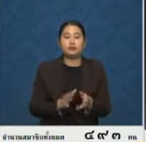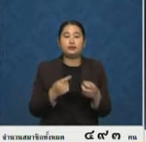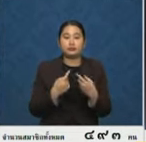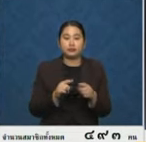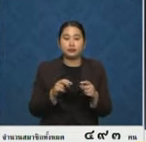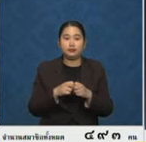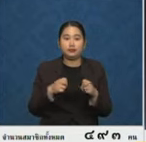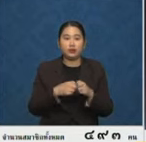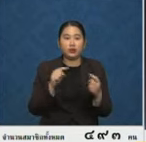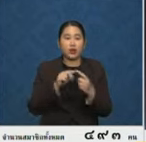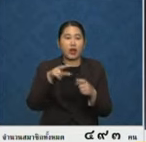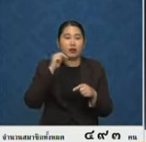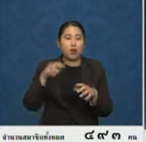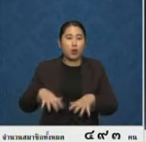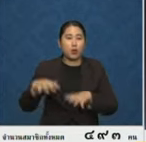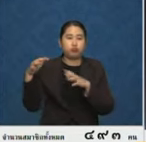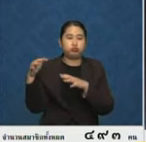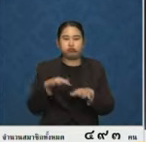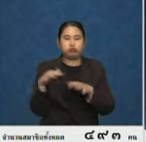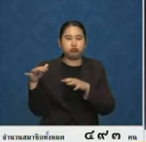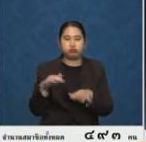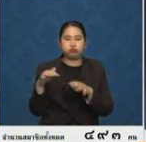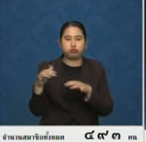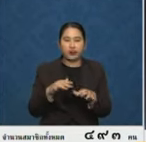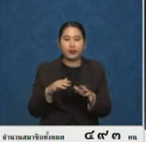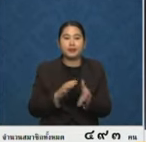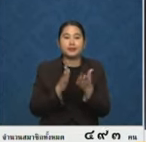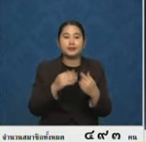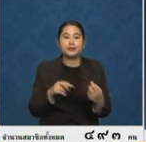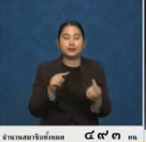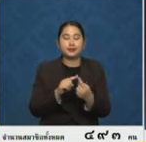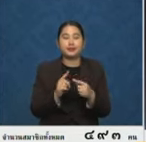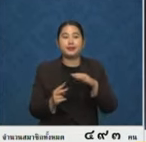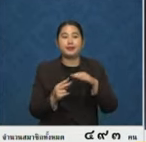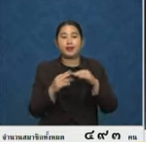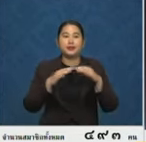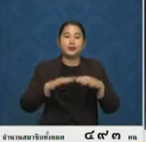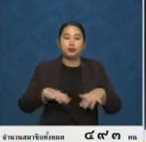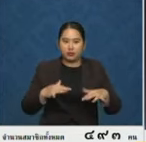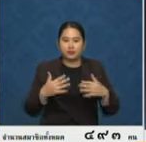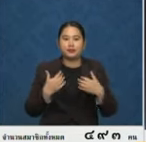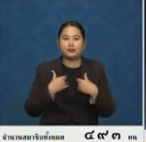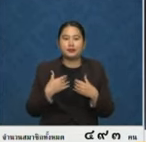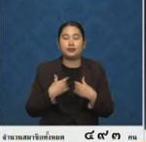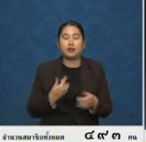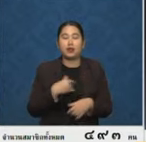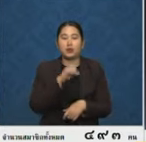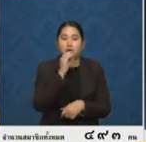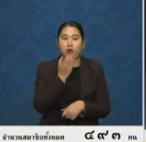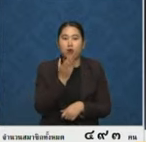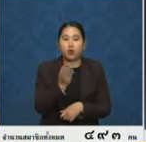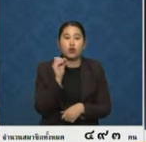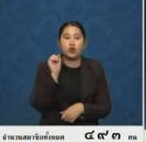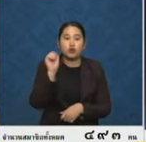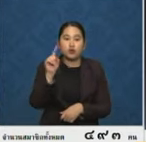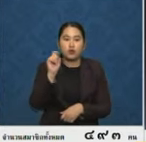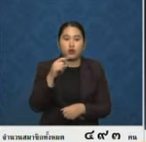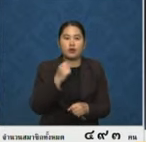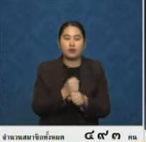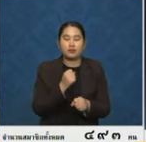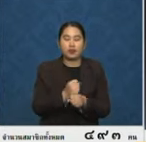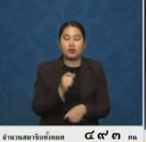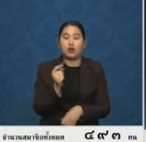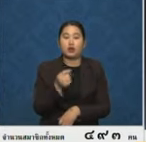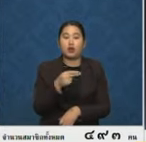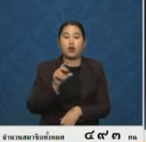จากกระแสน้ำที่แรงและมีปริมาณมากทำให้ไม่สามารถป้องกันได้อย่างถาวรจึงขอเร่งรัดให้กรมทางหลวง